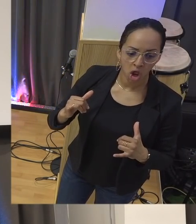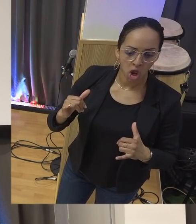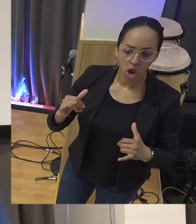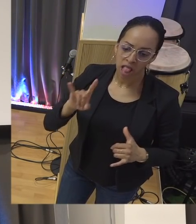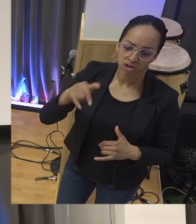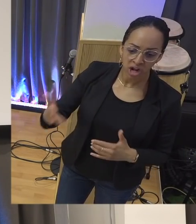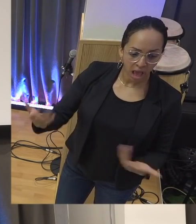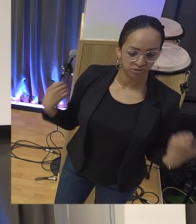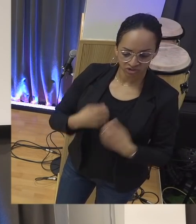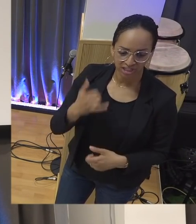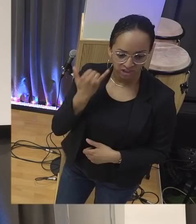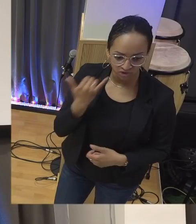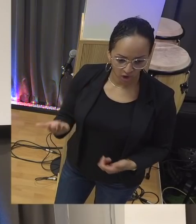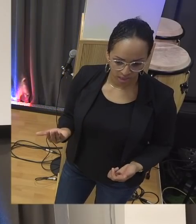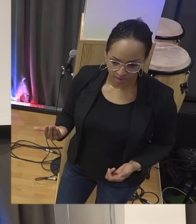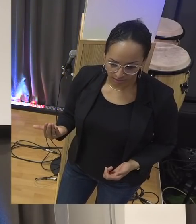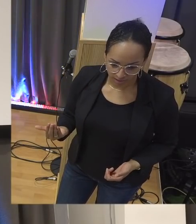en banlieue. Pourquoi tu veux que je mette un gilet jaune, moi?